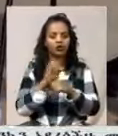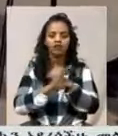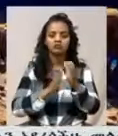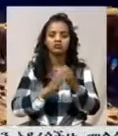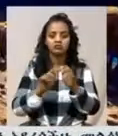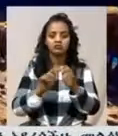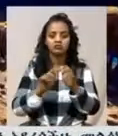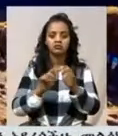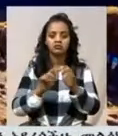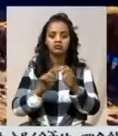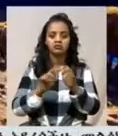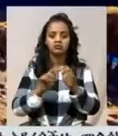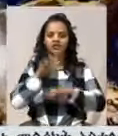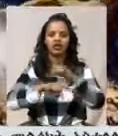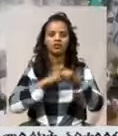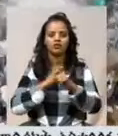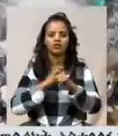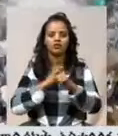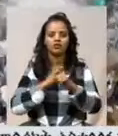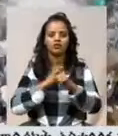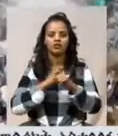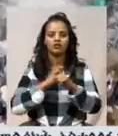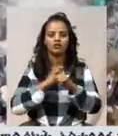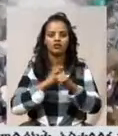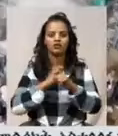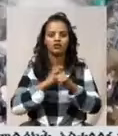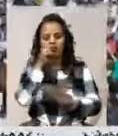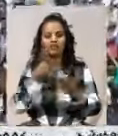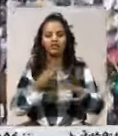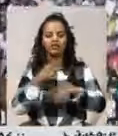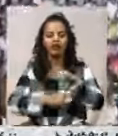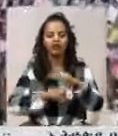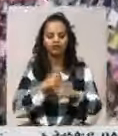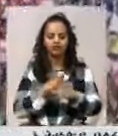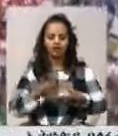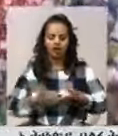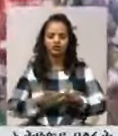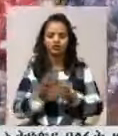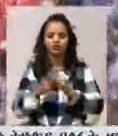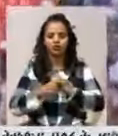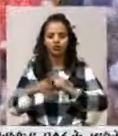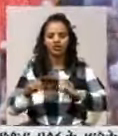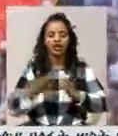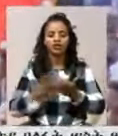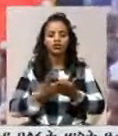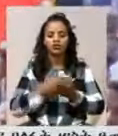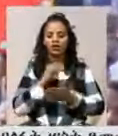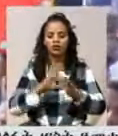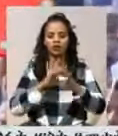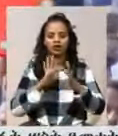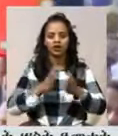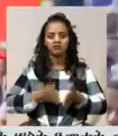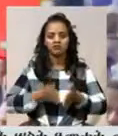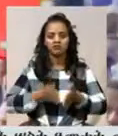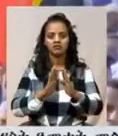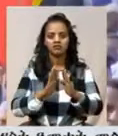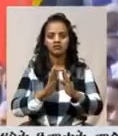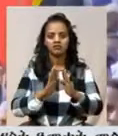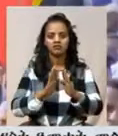ከጀመሩ እነሆ ዛሬ 3 ዓመታቸውን አስቆጥረዋል። ኢትዮጵያም በእነዚህ ዓመታት በአዲስ የፖለቲካ የኢኮኖሚና ማህበራዊ ጎዳናዎች